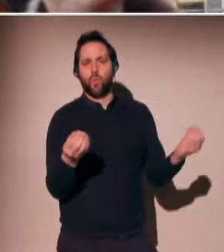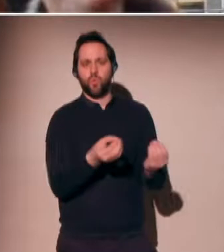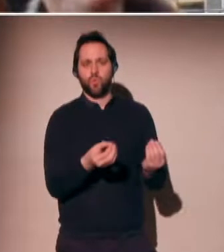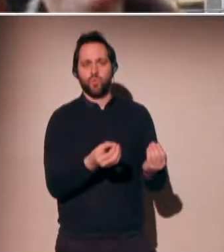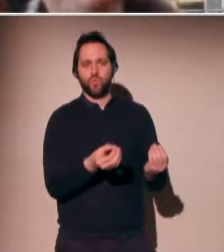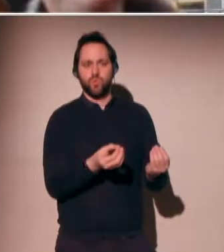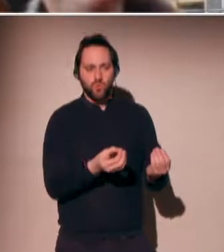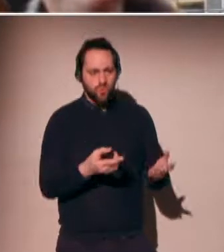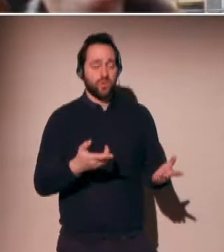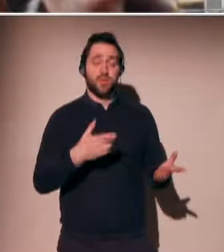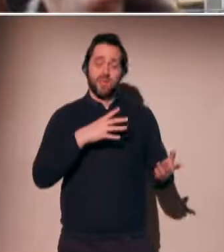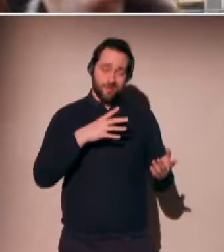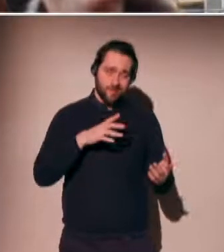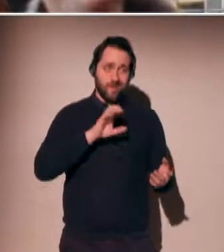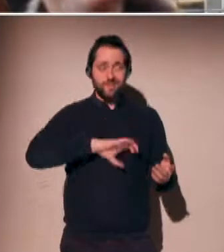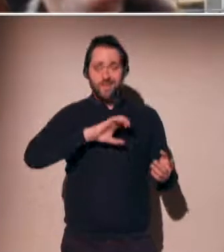délits. Mais